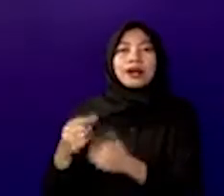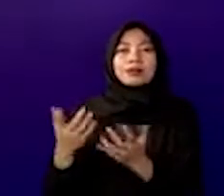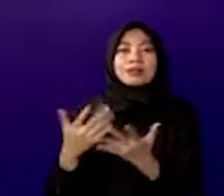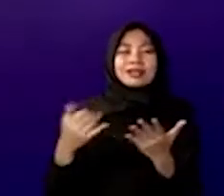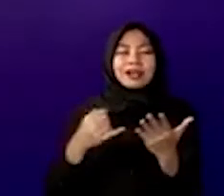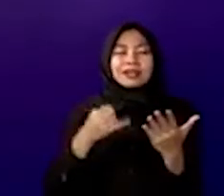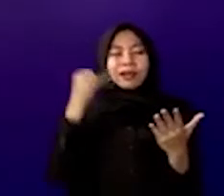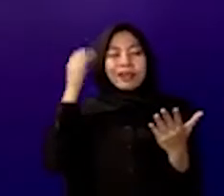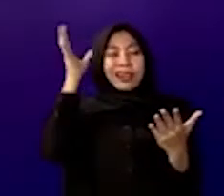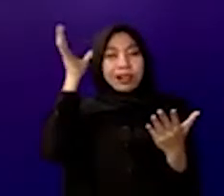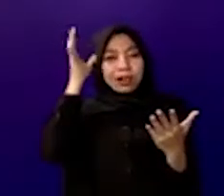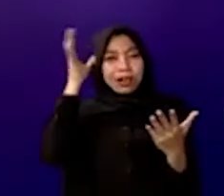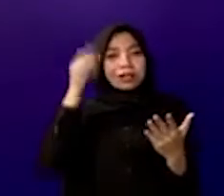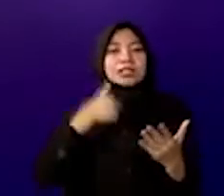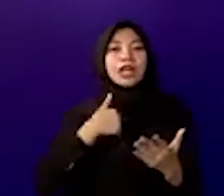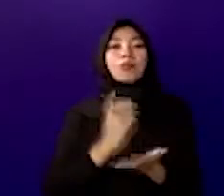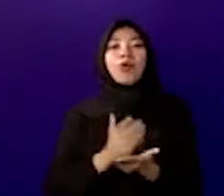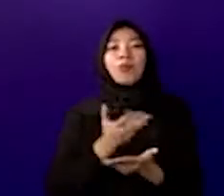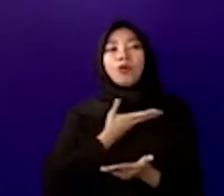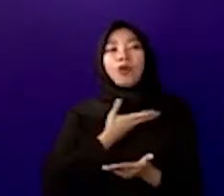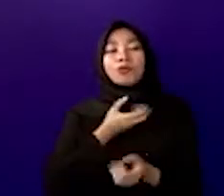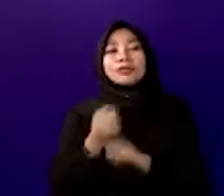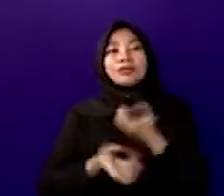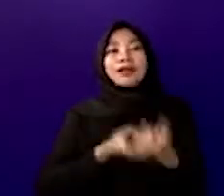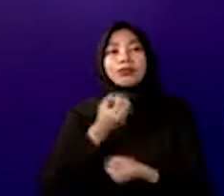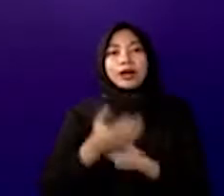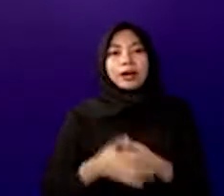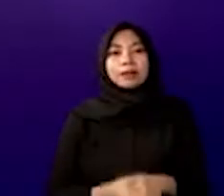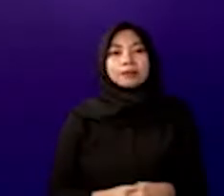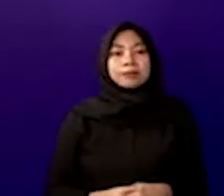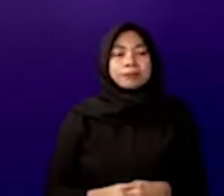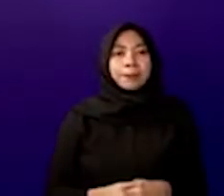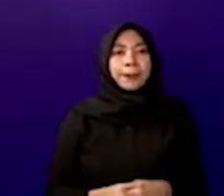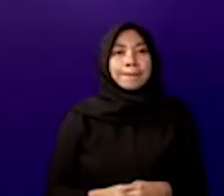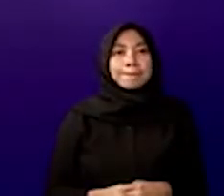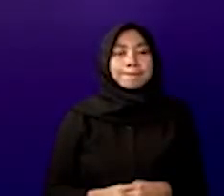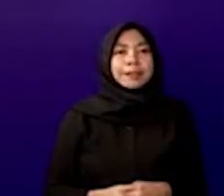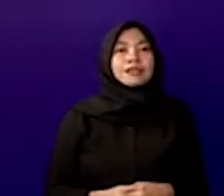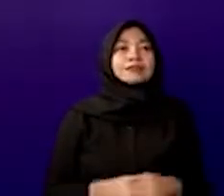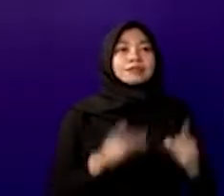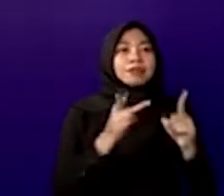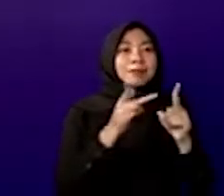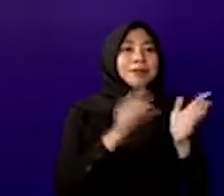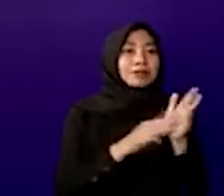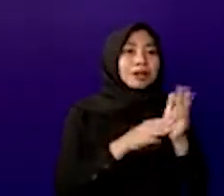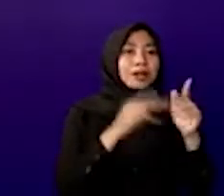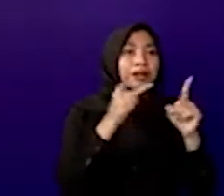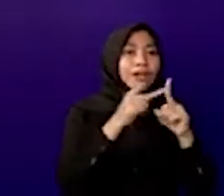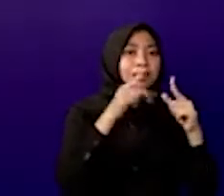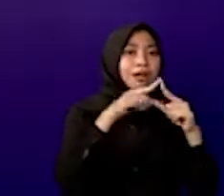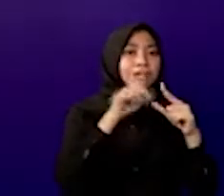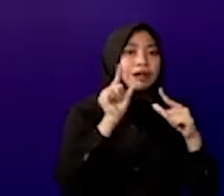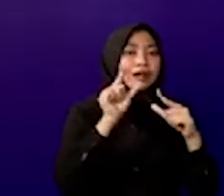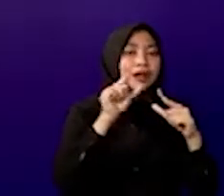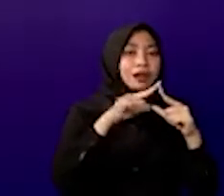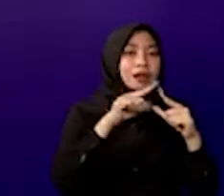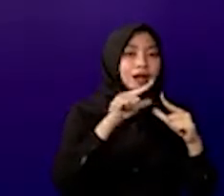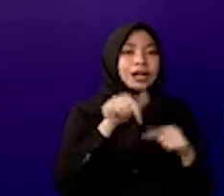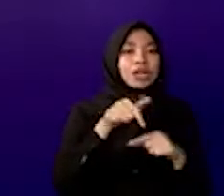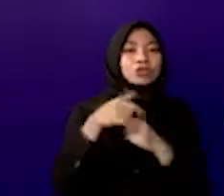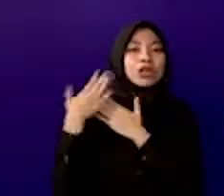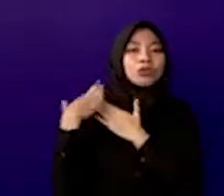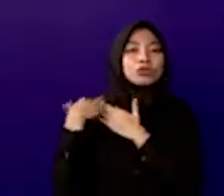nah sekarus saya akan menjelaskan bahwa terka kait dengan halal tetap oleh muiak majelis e Ulama